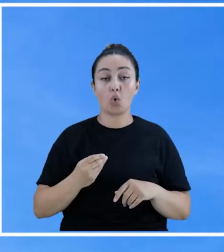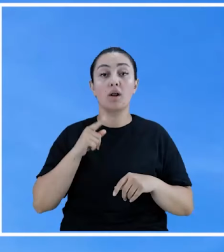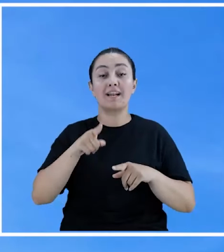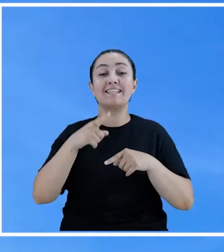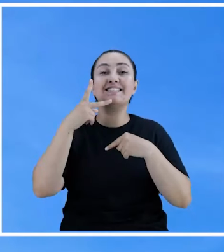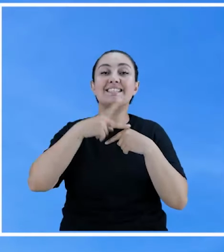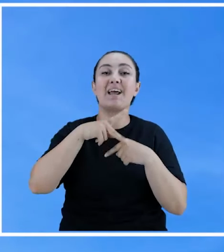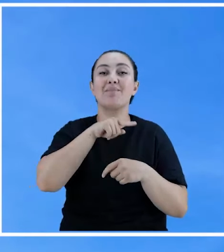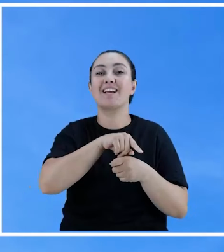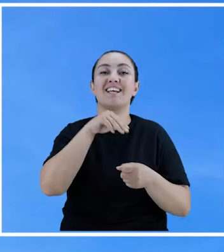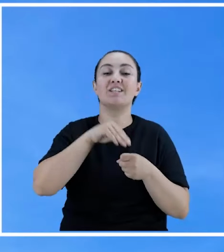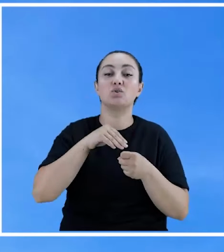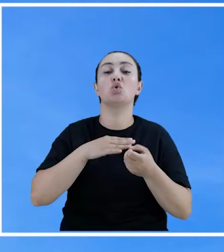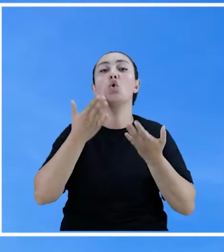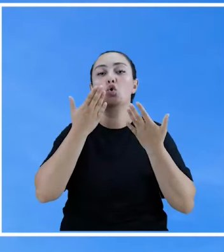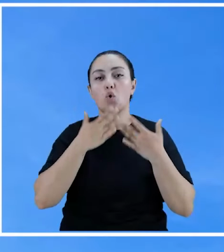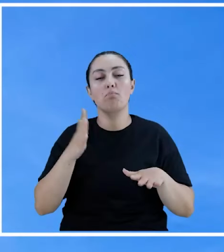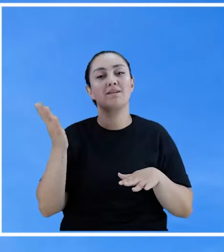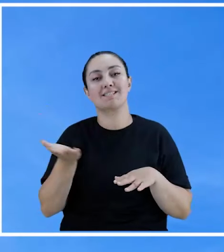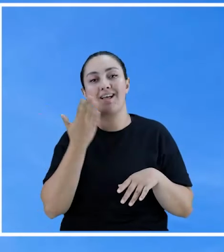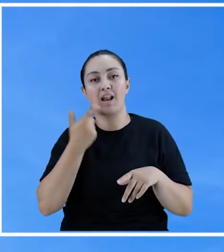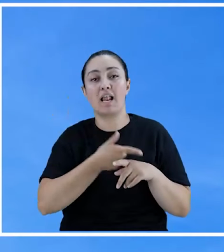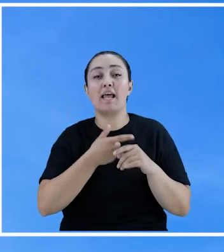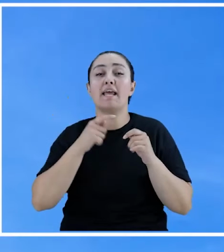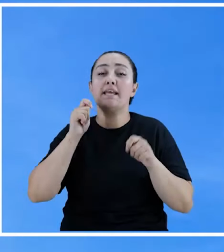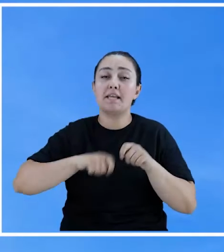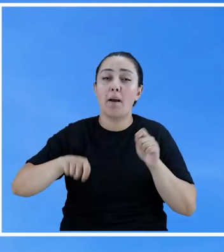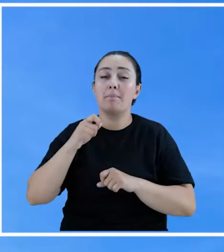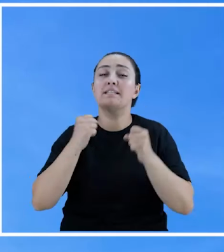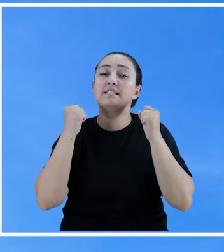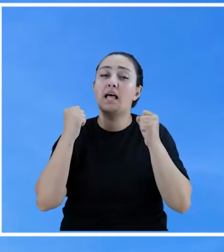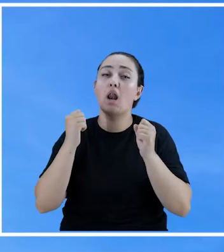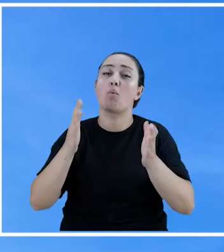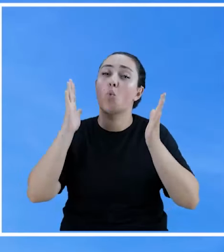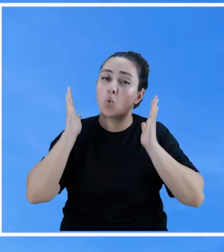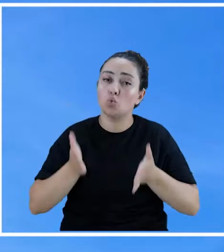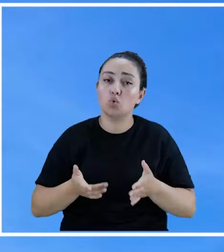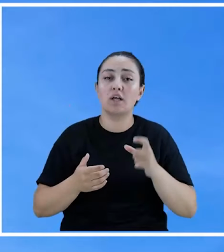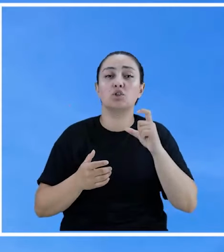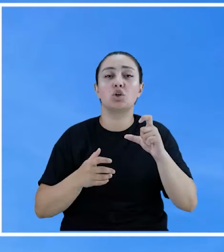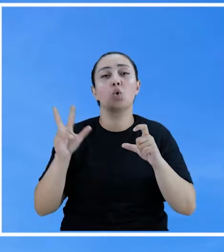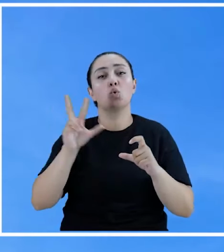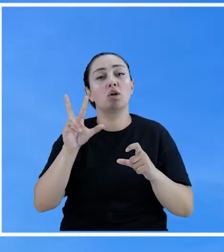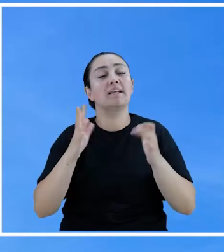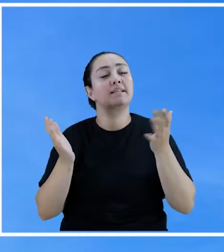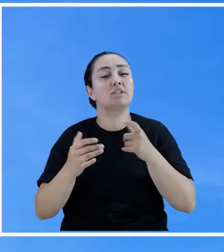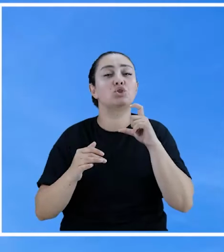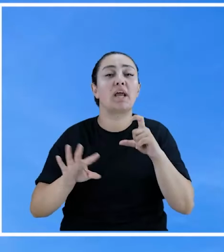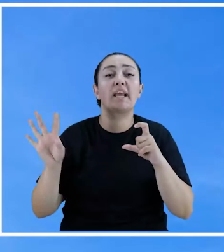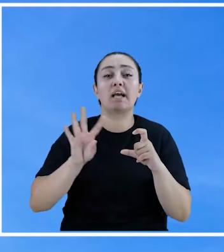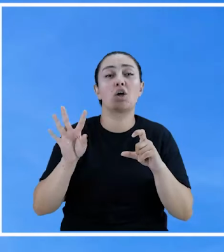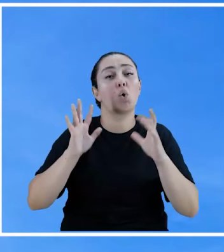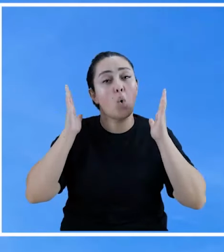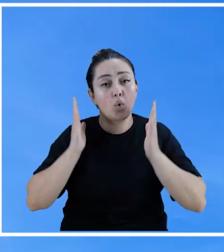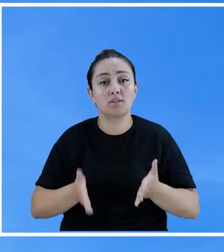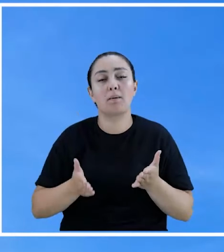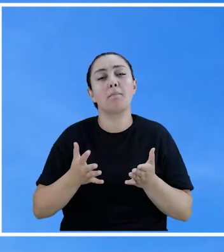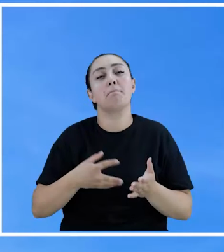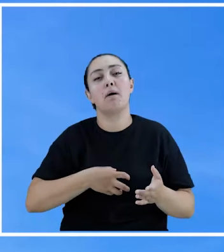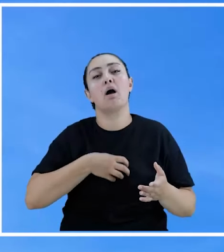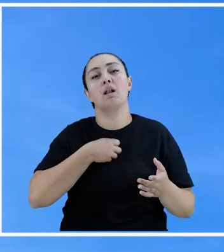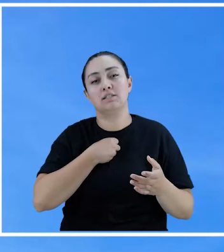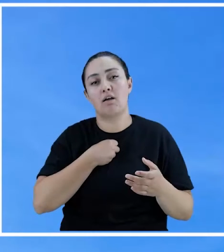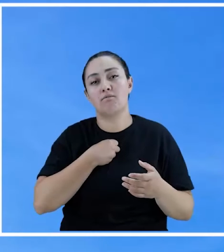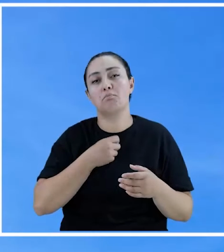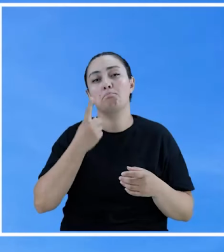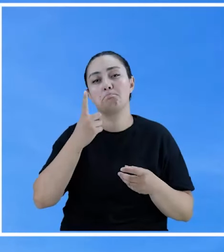Dolayısıyla zeminin taşıma gücü yoksa, yapınız ne kadar sağlam olursa olsun, C30 da olsa, C40 da olsa maalesef